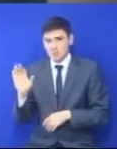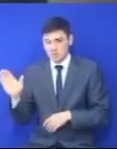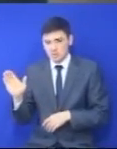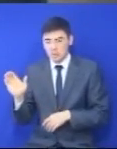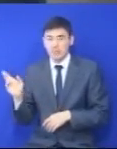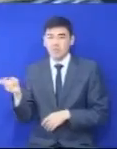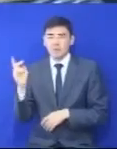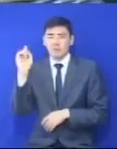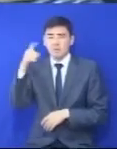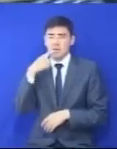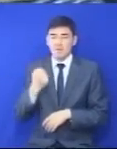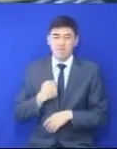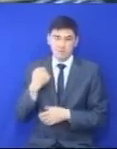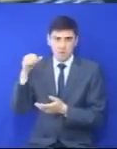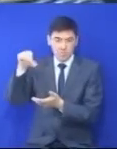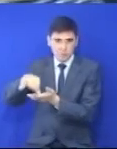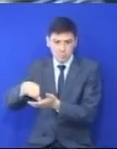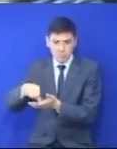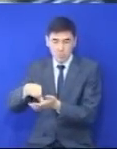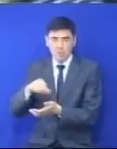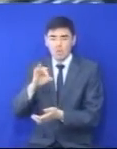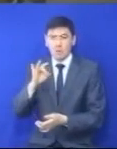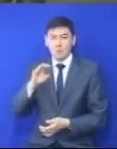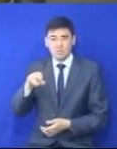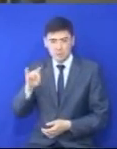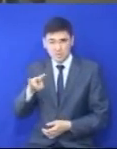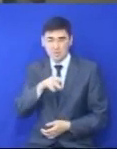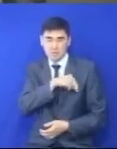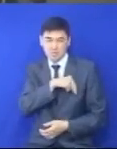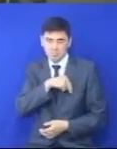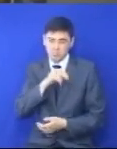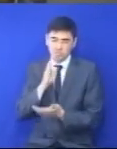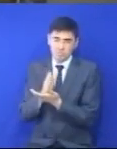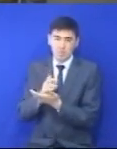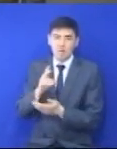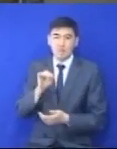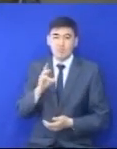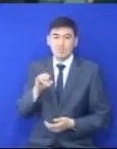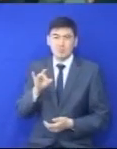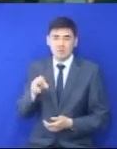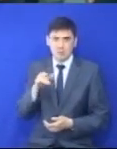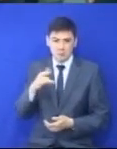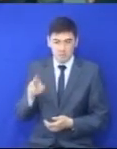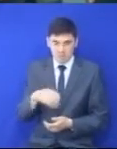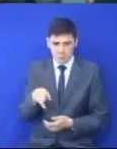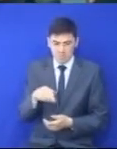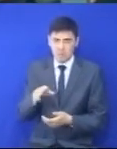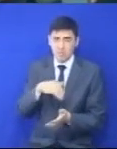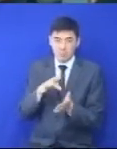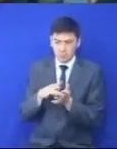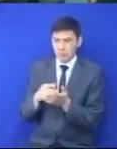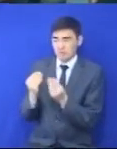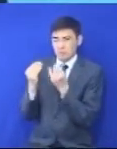қызмет атқарады. Екеуі де түрлі орден медальдардың иегерлері, Ленинград қаласының құрметті азаматтары. Соғыстан кейін